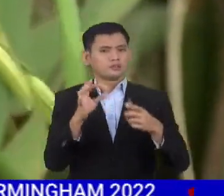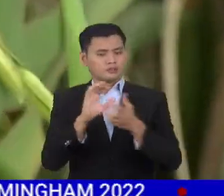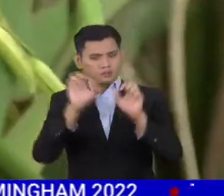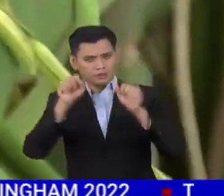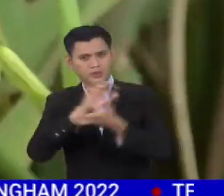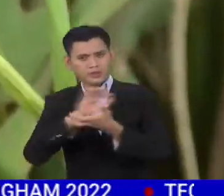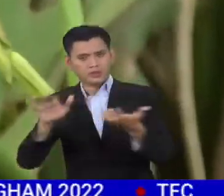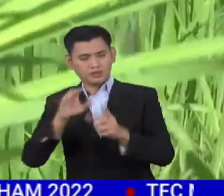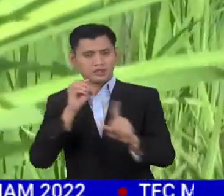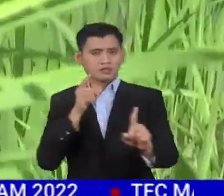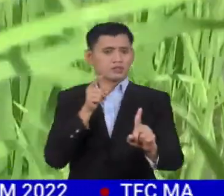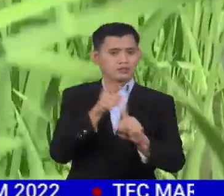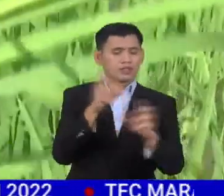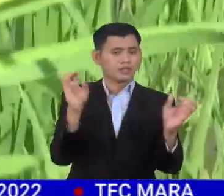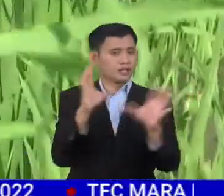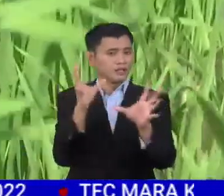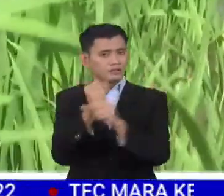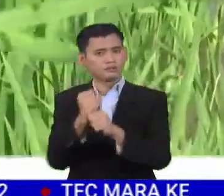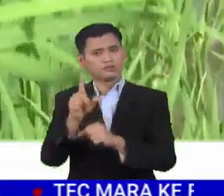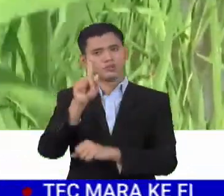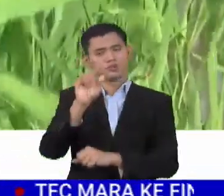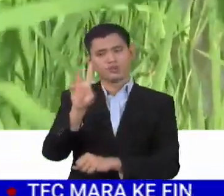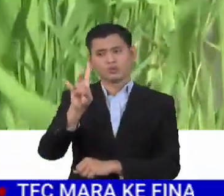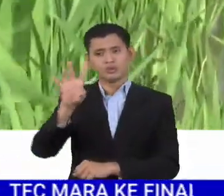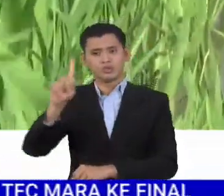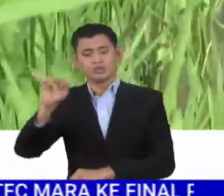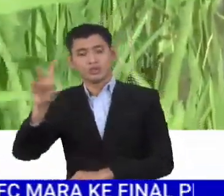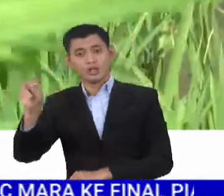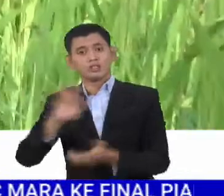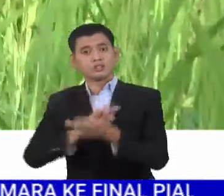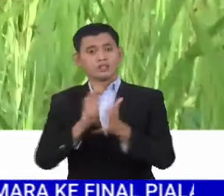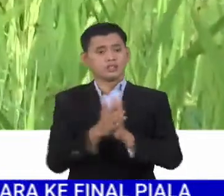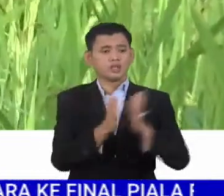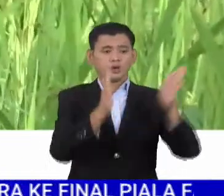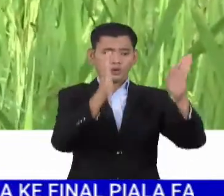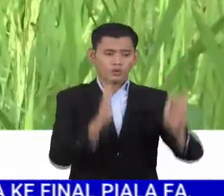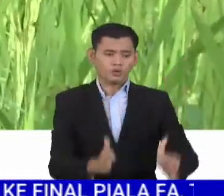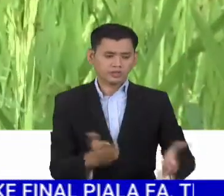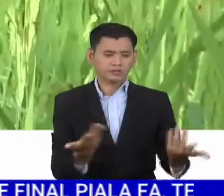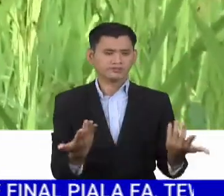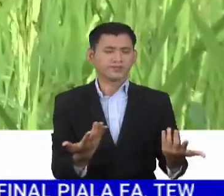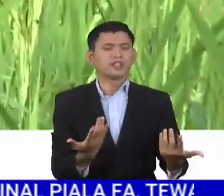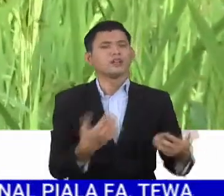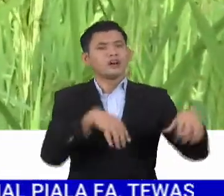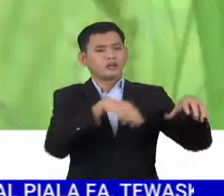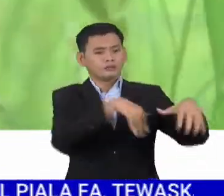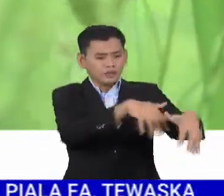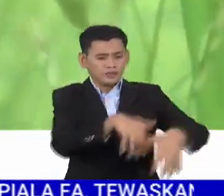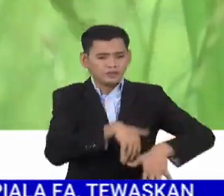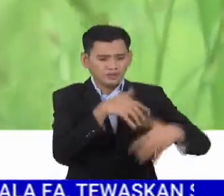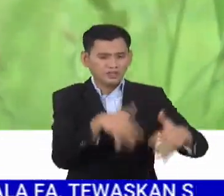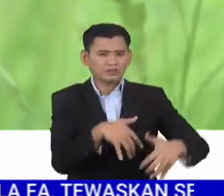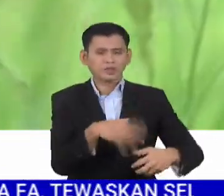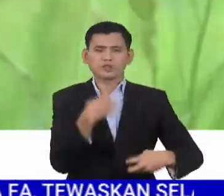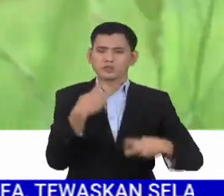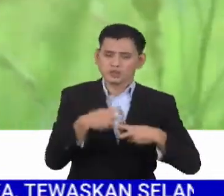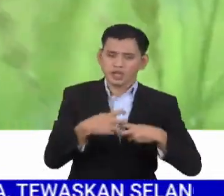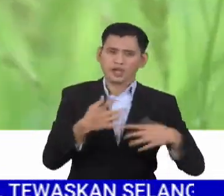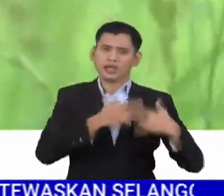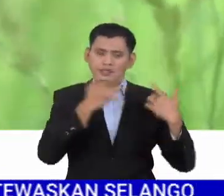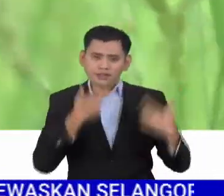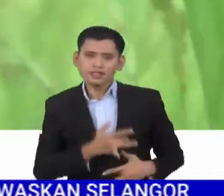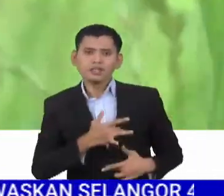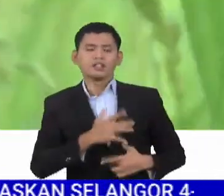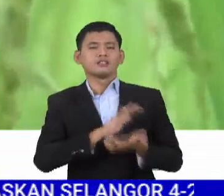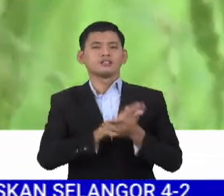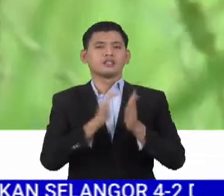tidak mencapai sasaran pengelolaan 7 ton perhektar pesawat juga coba depan keadaan cuaca tidak menentu justru cesco pertanian